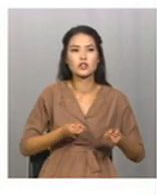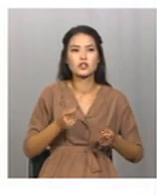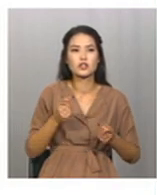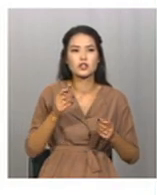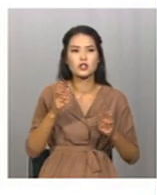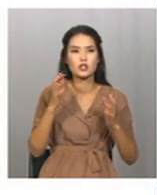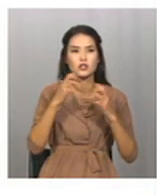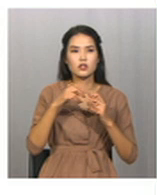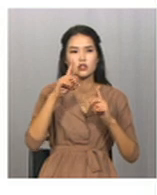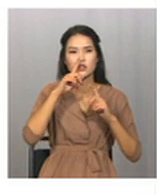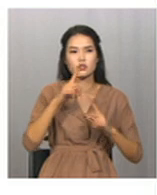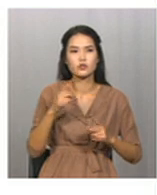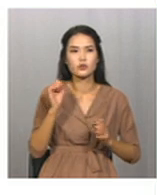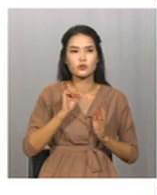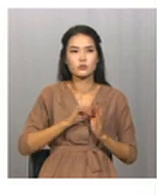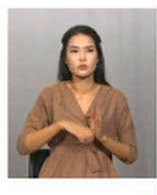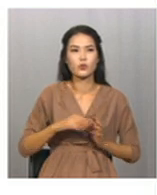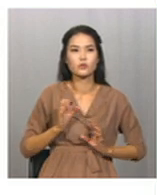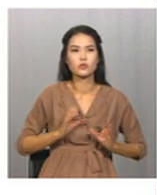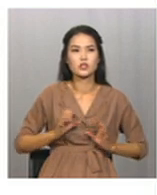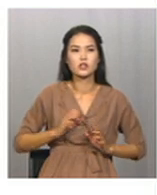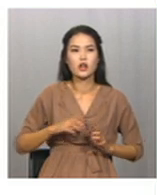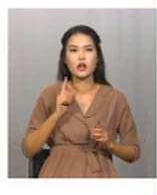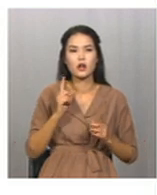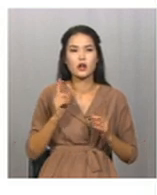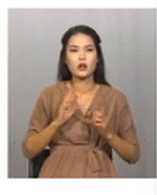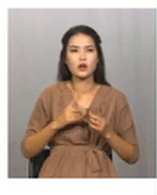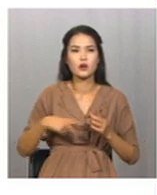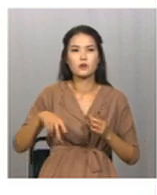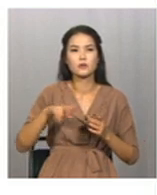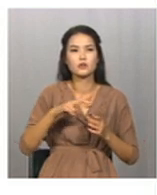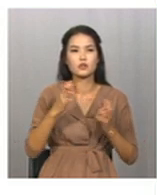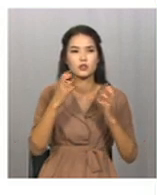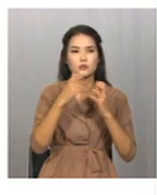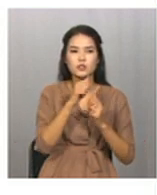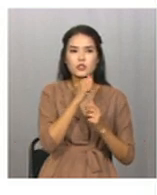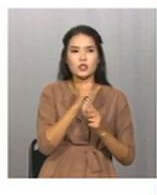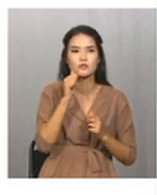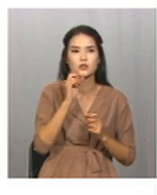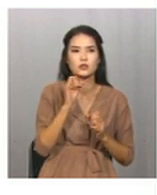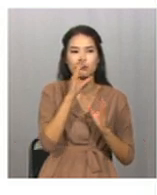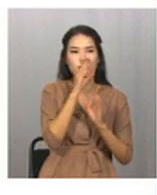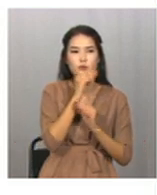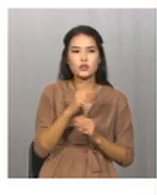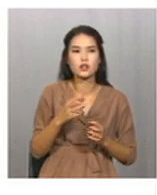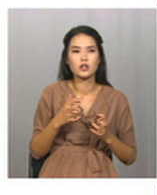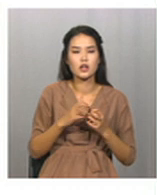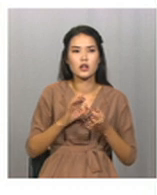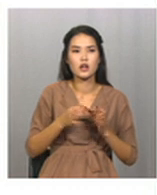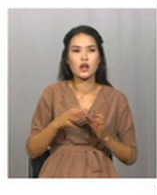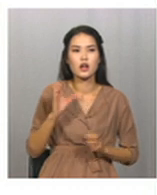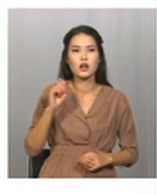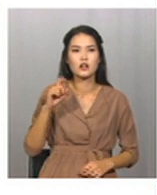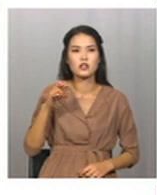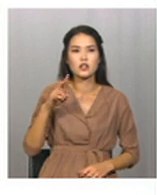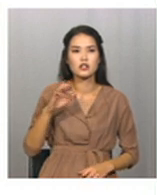загадочного самоубийства студента, обернувшееся разоблачением таинственной и могущественной организации «Азазель».